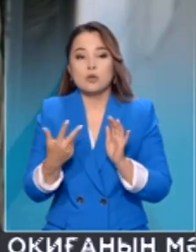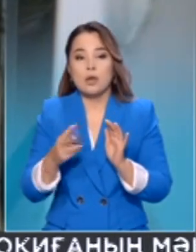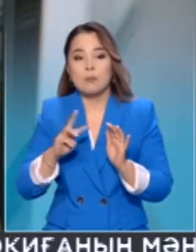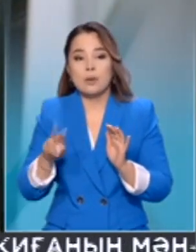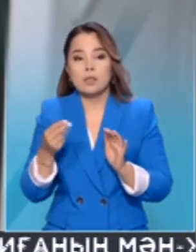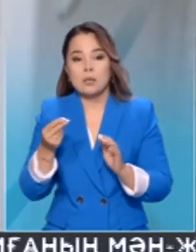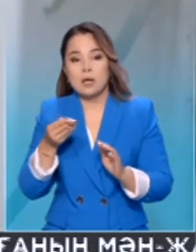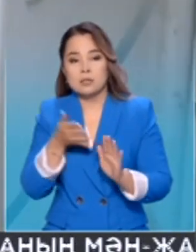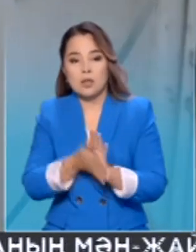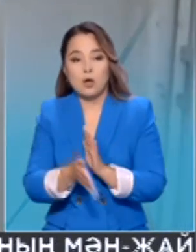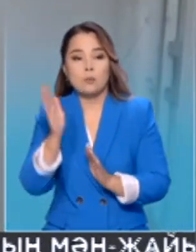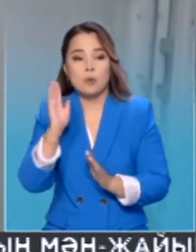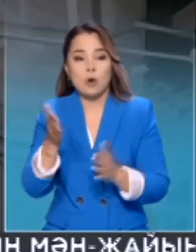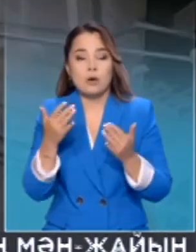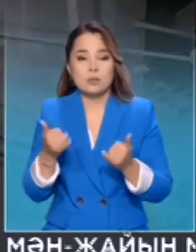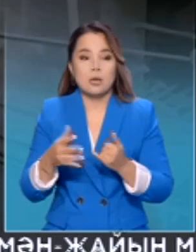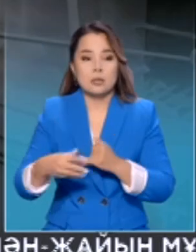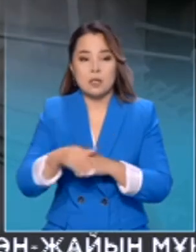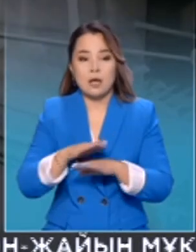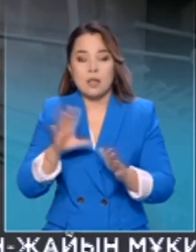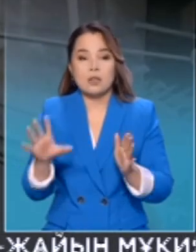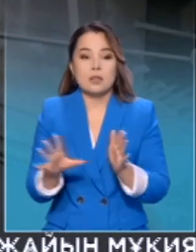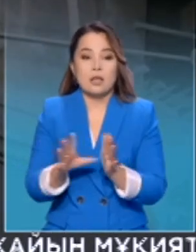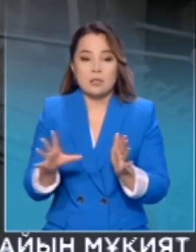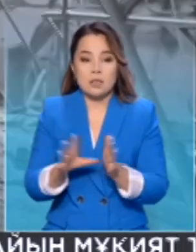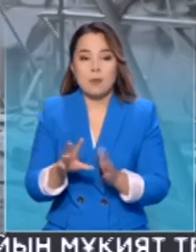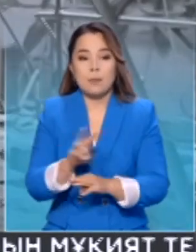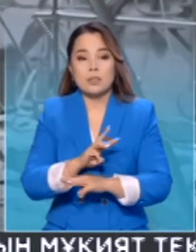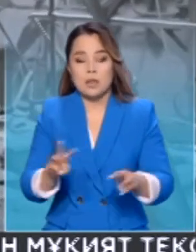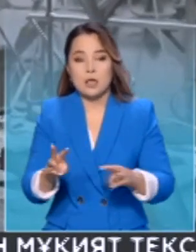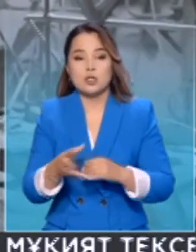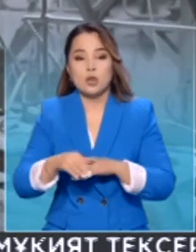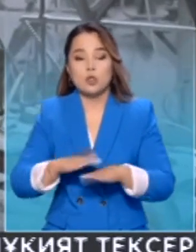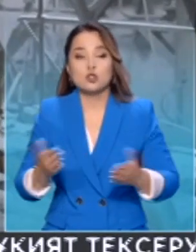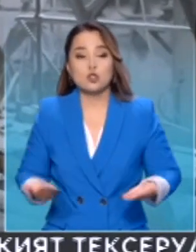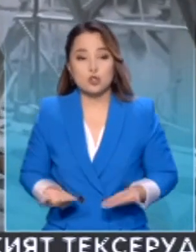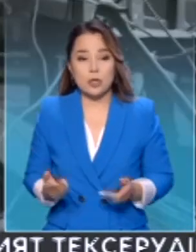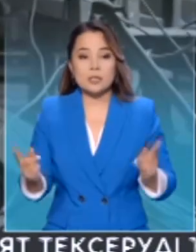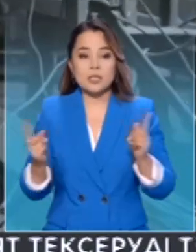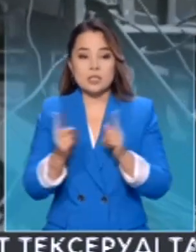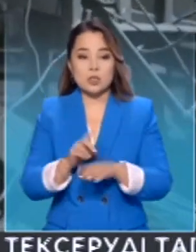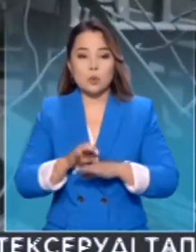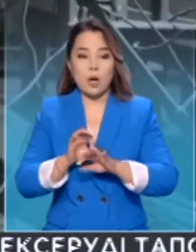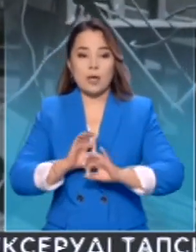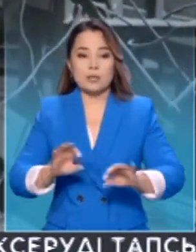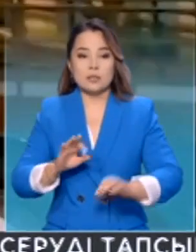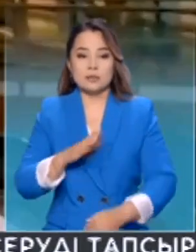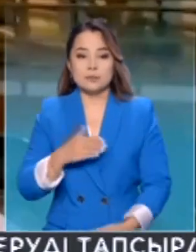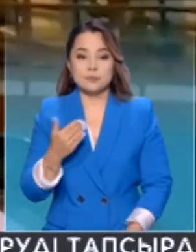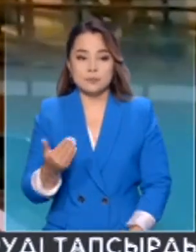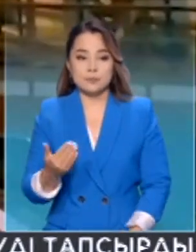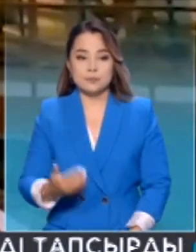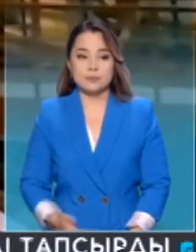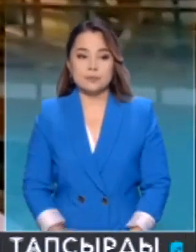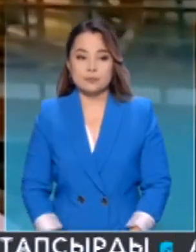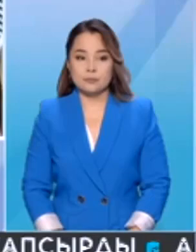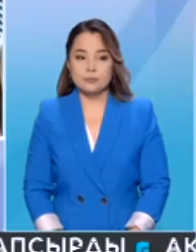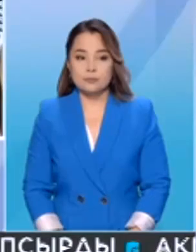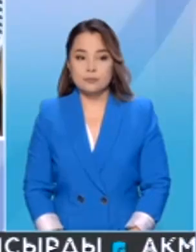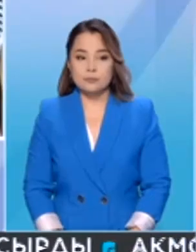миллиард теңгені құрайды. Мұны аймақта жүрген энергетика министрі жергілікті тұрғындармен кездесуде айтты.